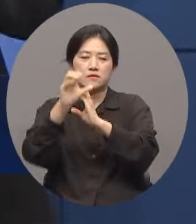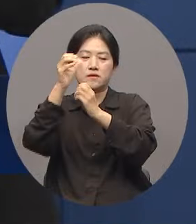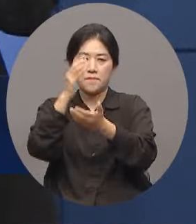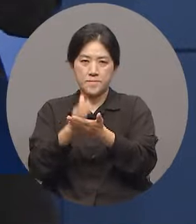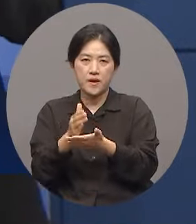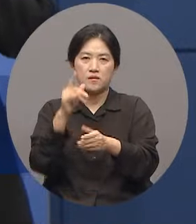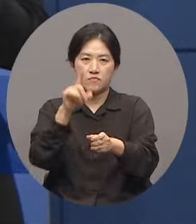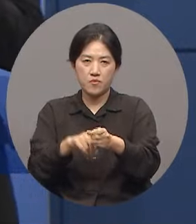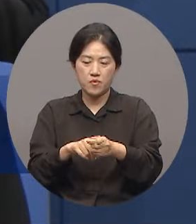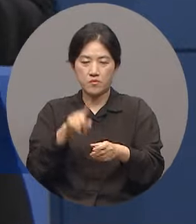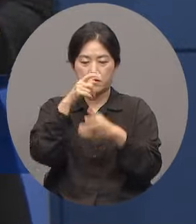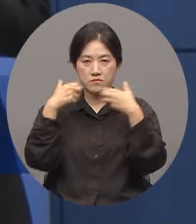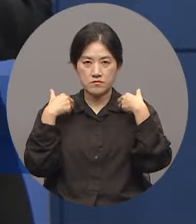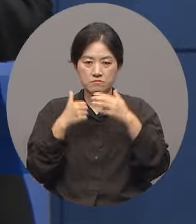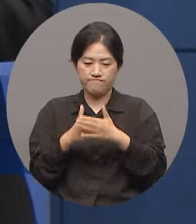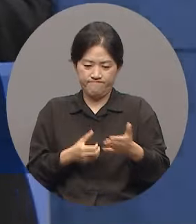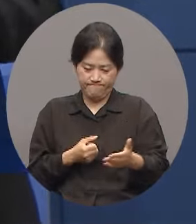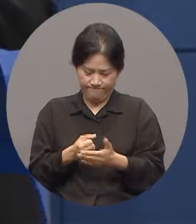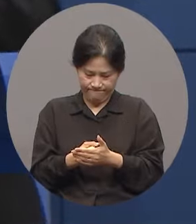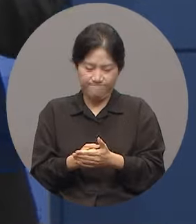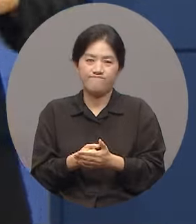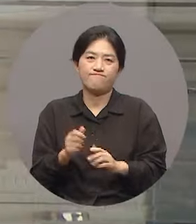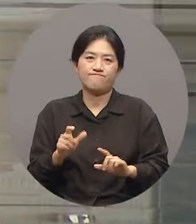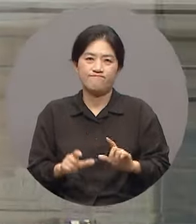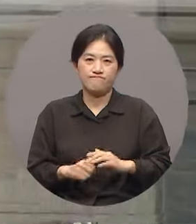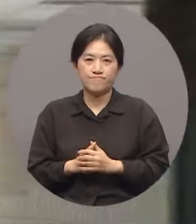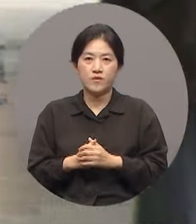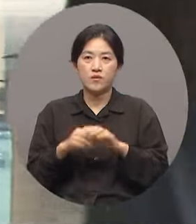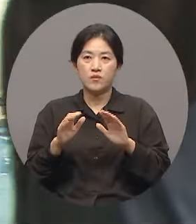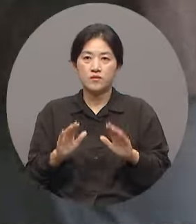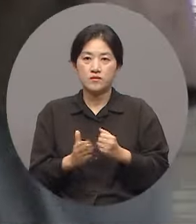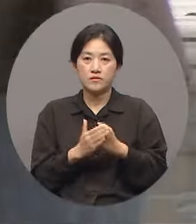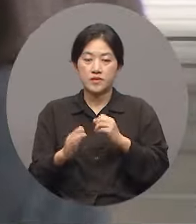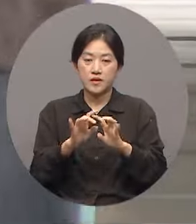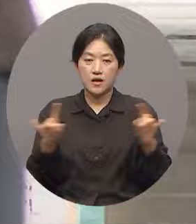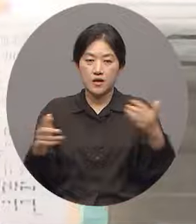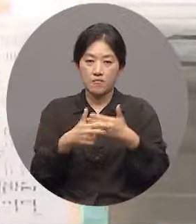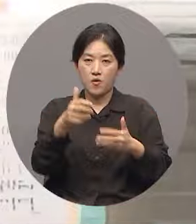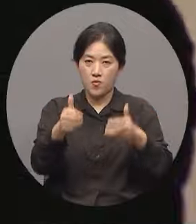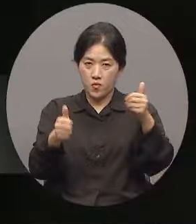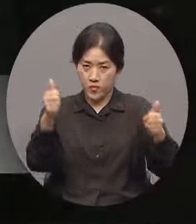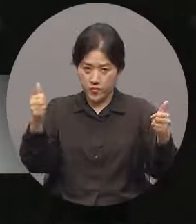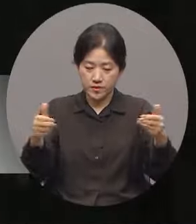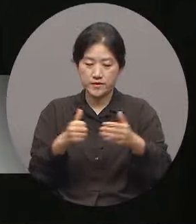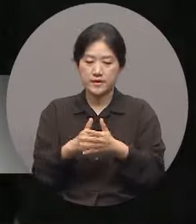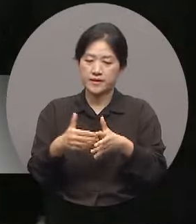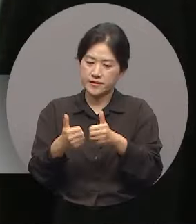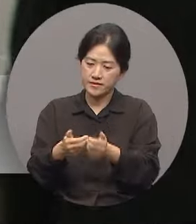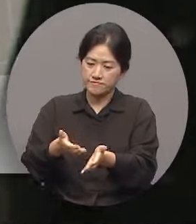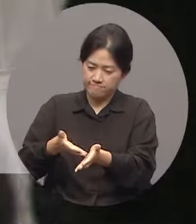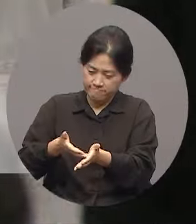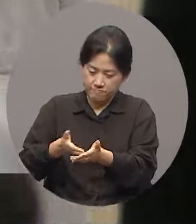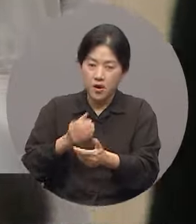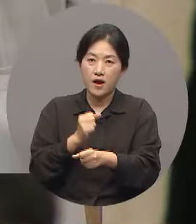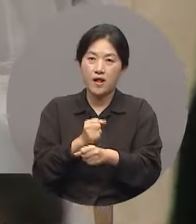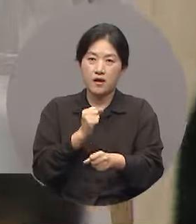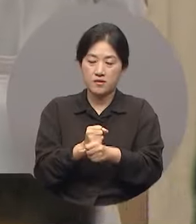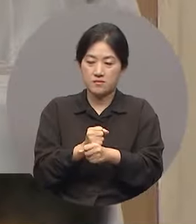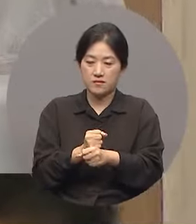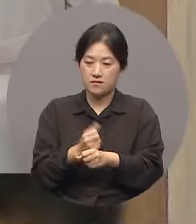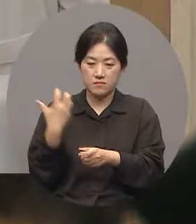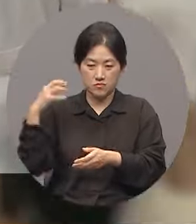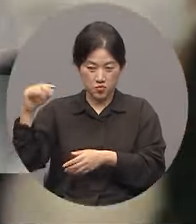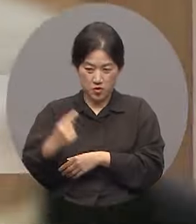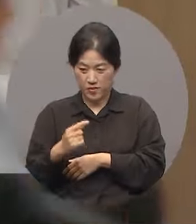위한 정부가 내린 결단입니다 따라서 각 병원장들 상담과 설득을 거친 뒤 복귀